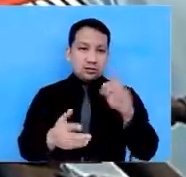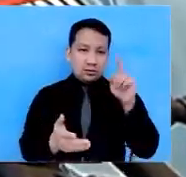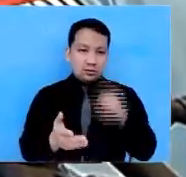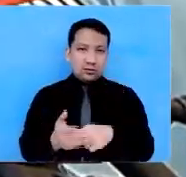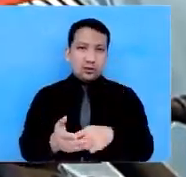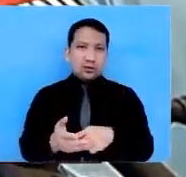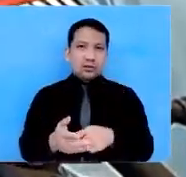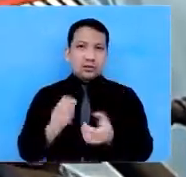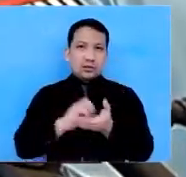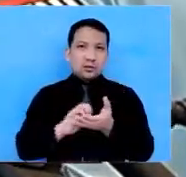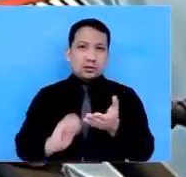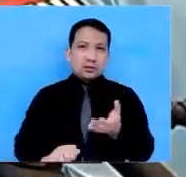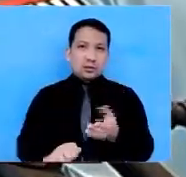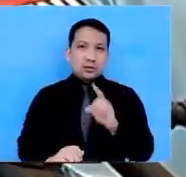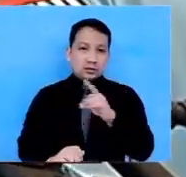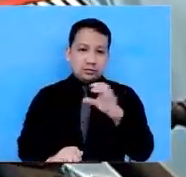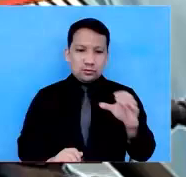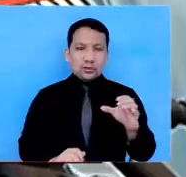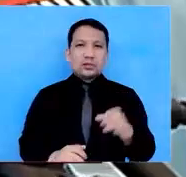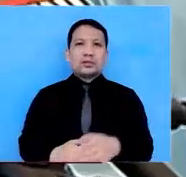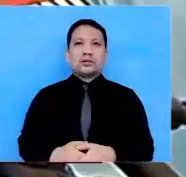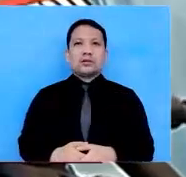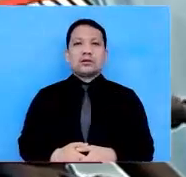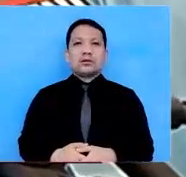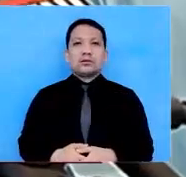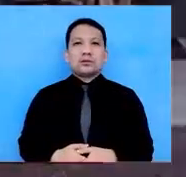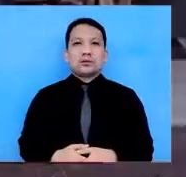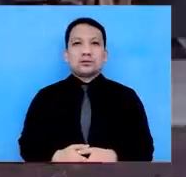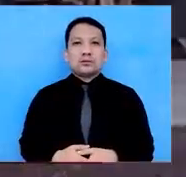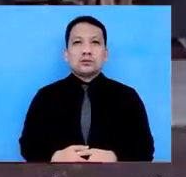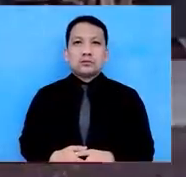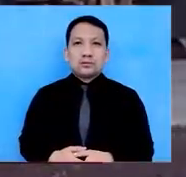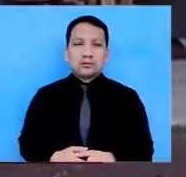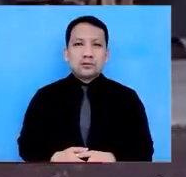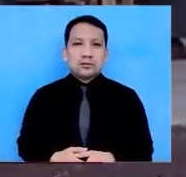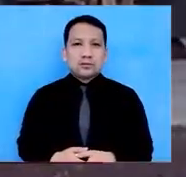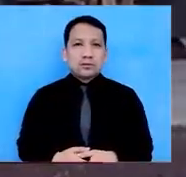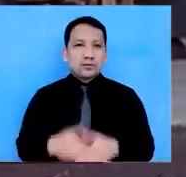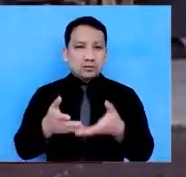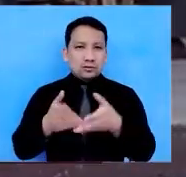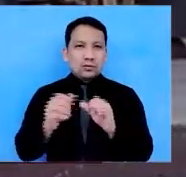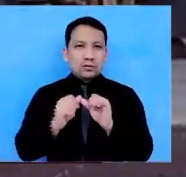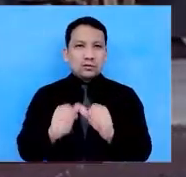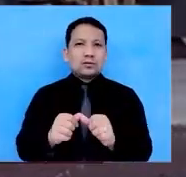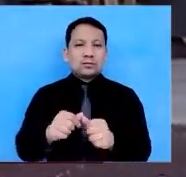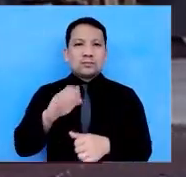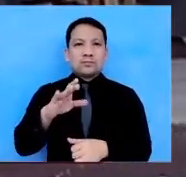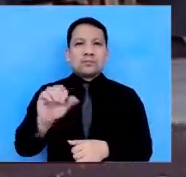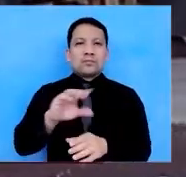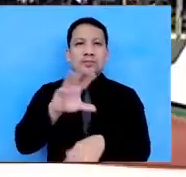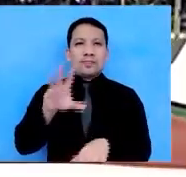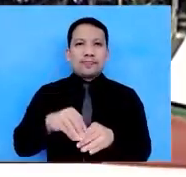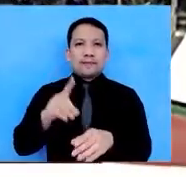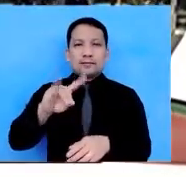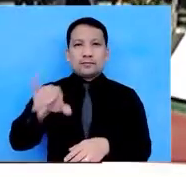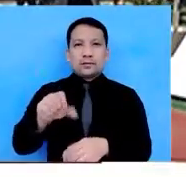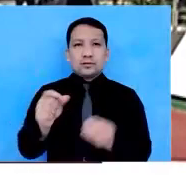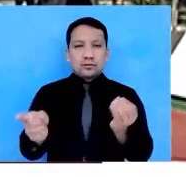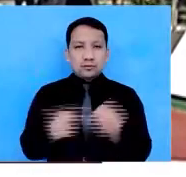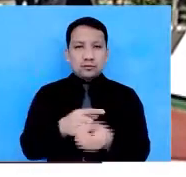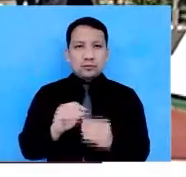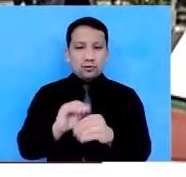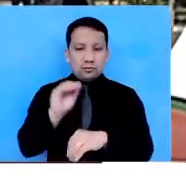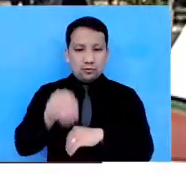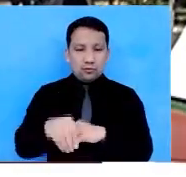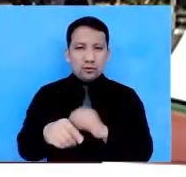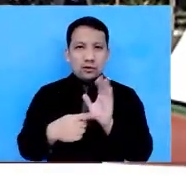kinakalta sa amin, 100. So ginagawa na namin ng paraan. Tiniyak ng Bucor at ng DOJ na sisibakin ang mga